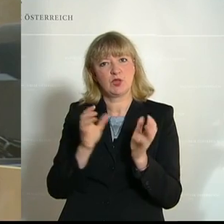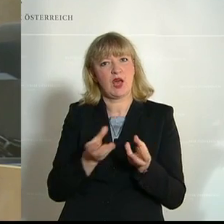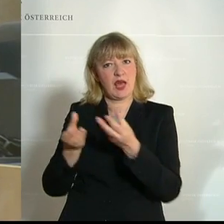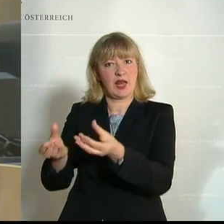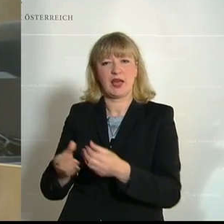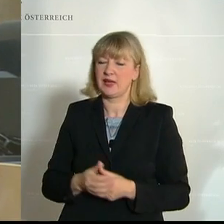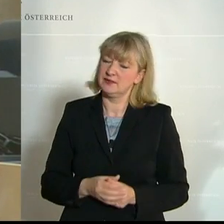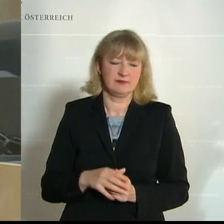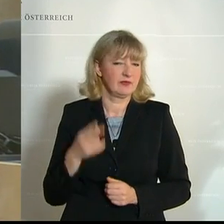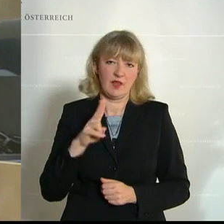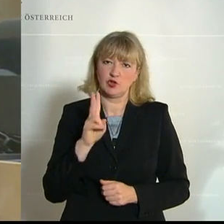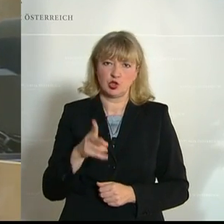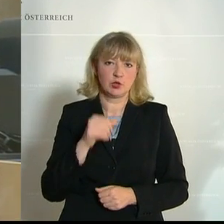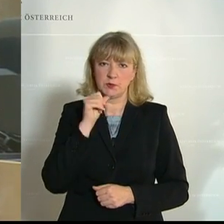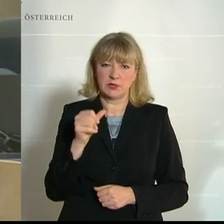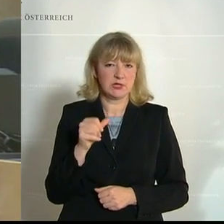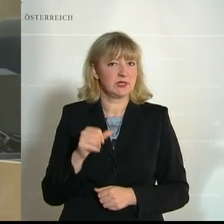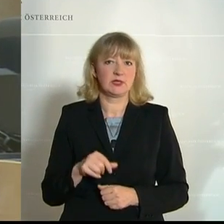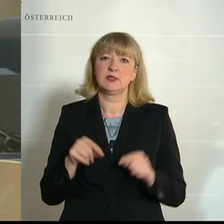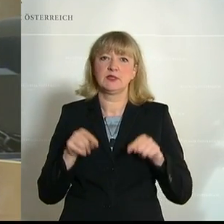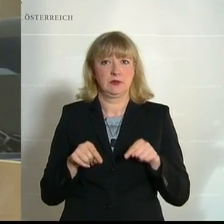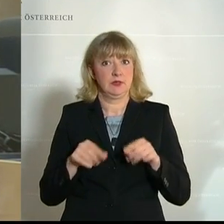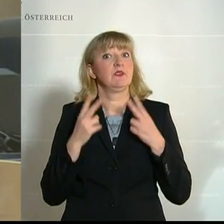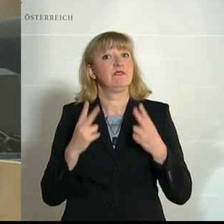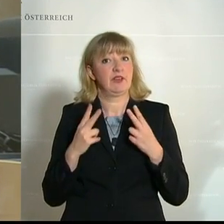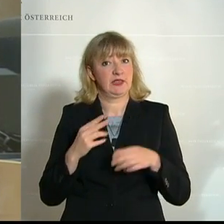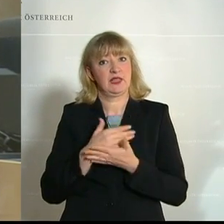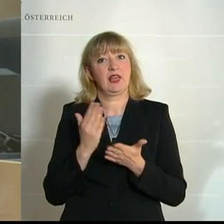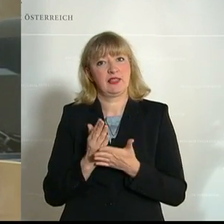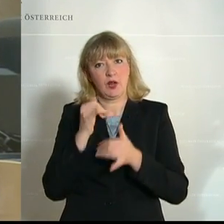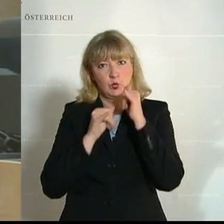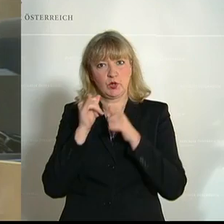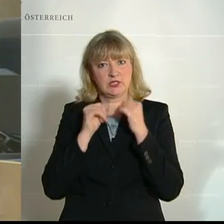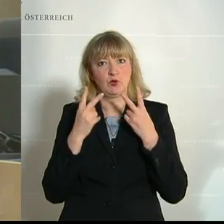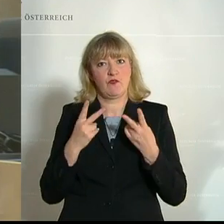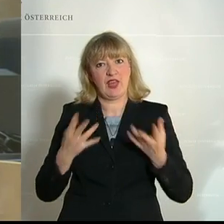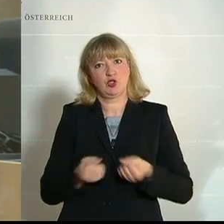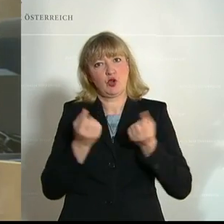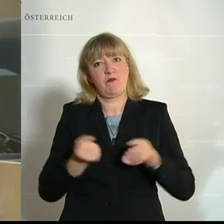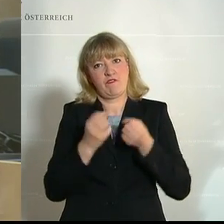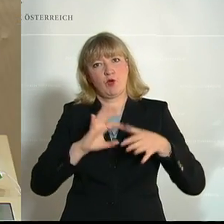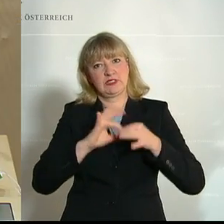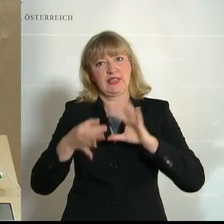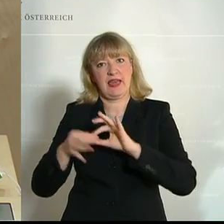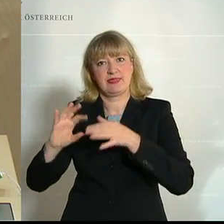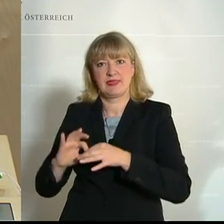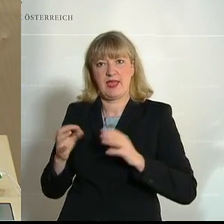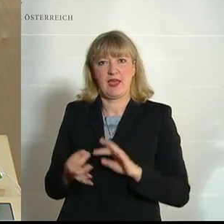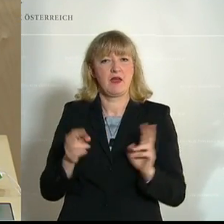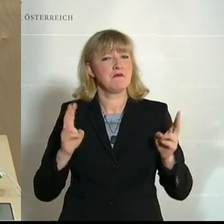auslagern. Nein, so ist es nicht. Die Kunst und Kultur ist ein wichtiger Teil der touristischen Wertschöpfungskette. Denn warum